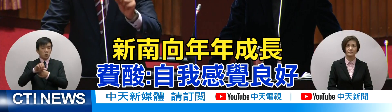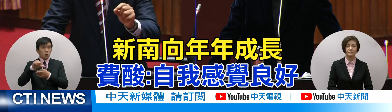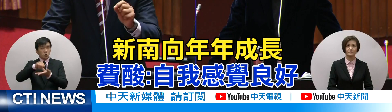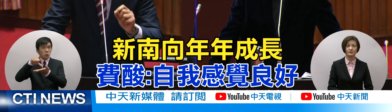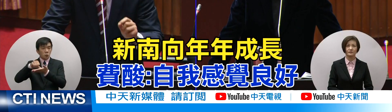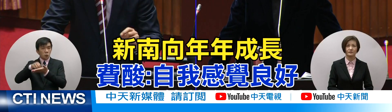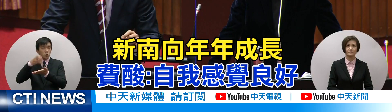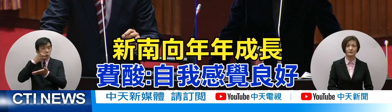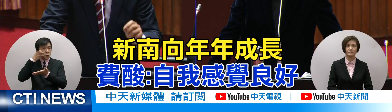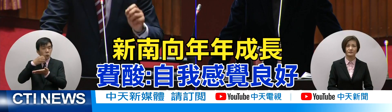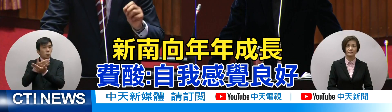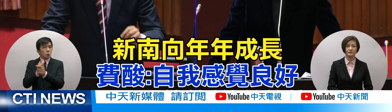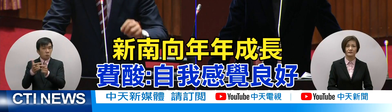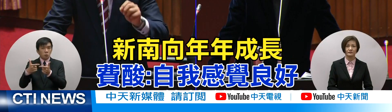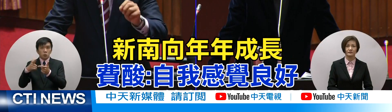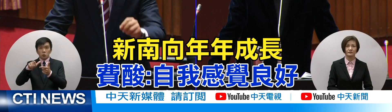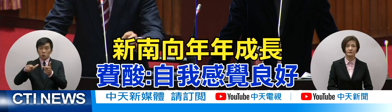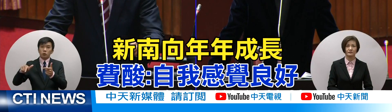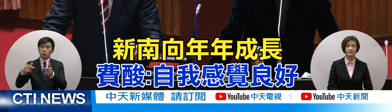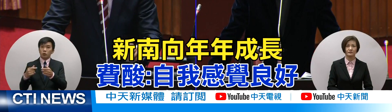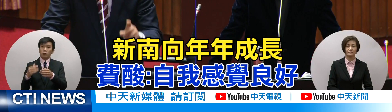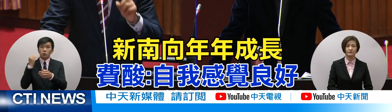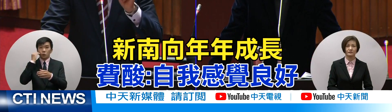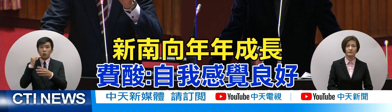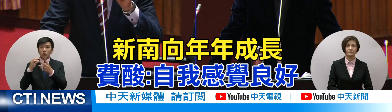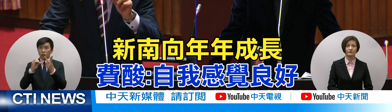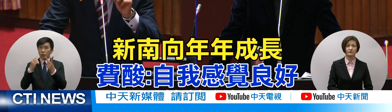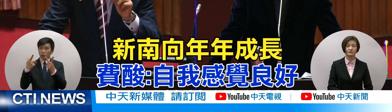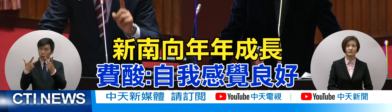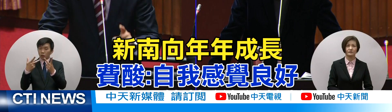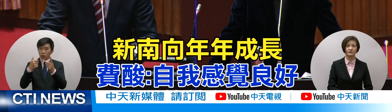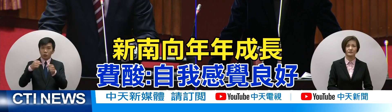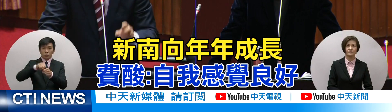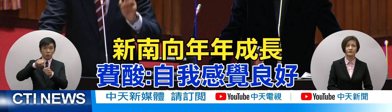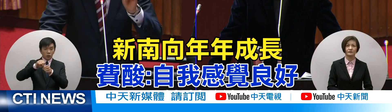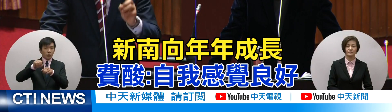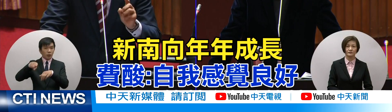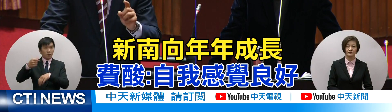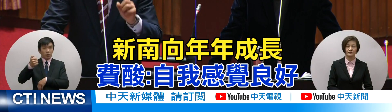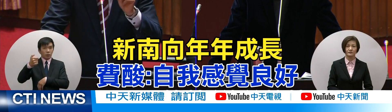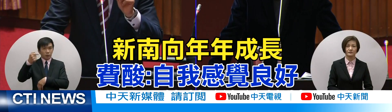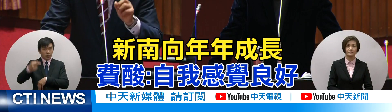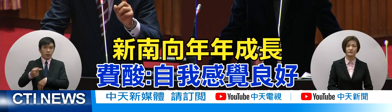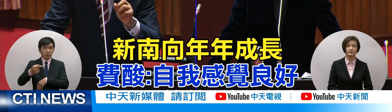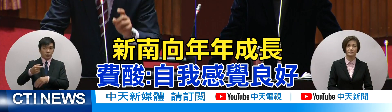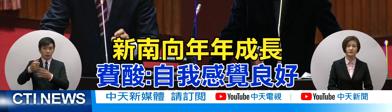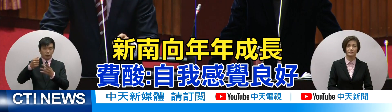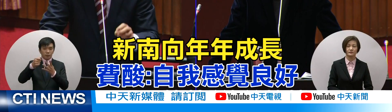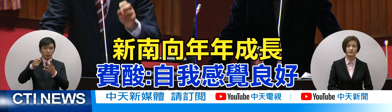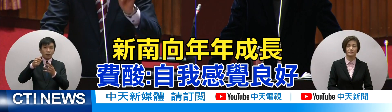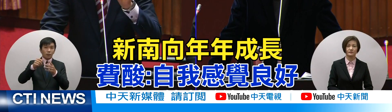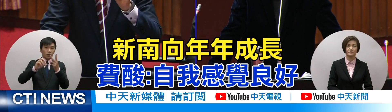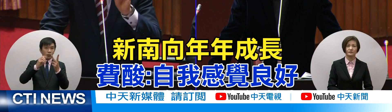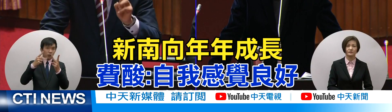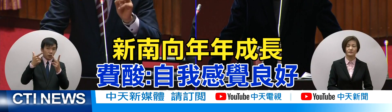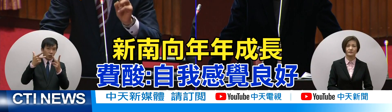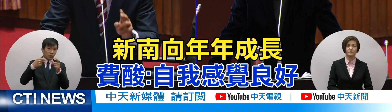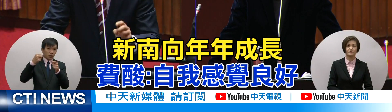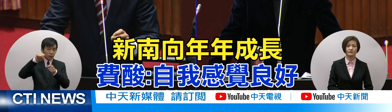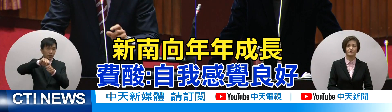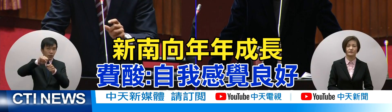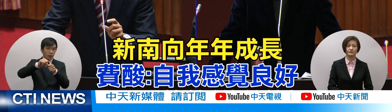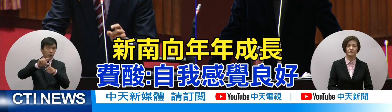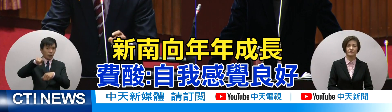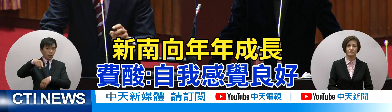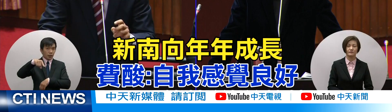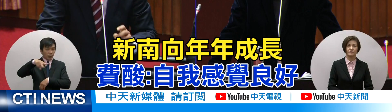用2016相比，2017比2016增加150亿台币。2018比2016又增加200亿的